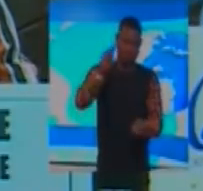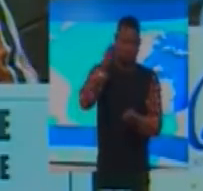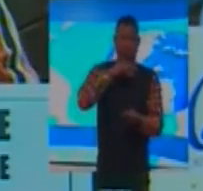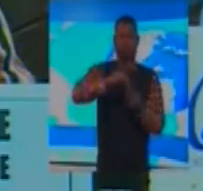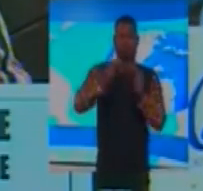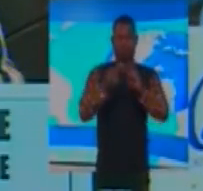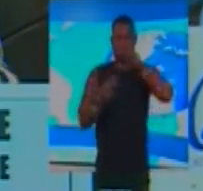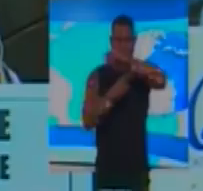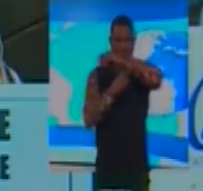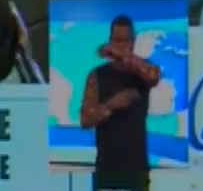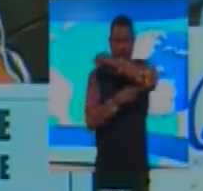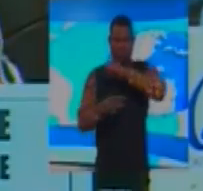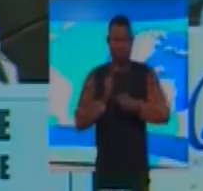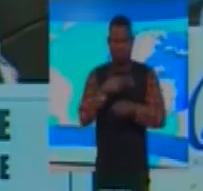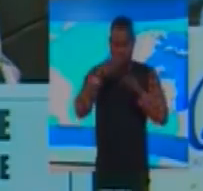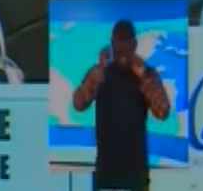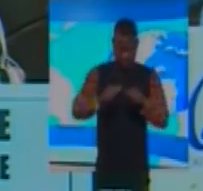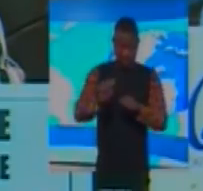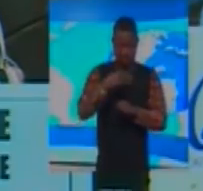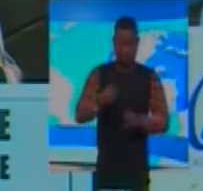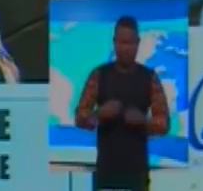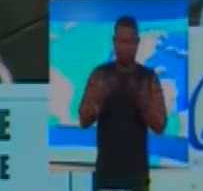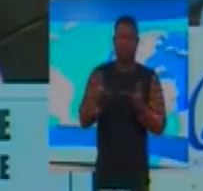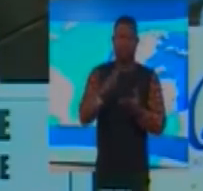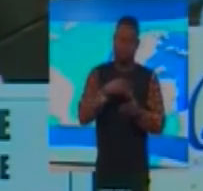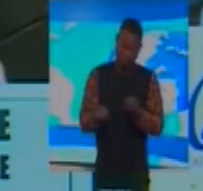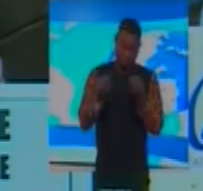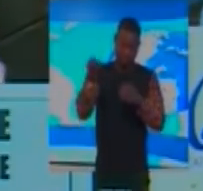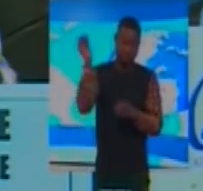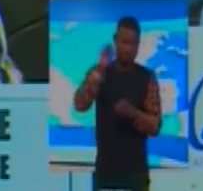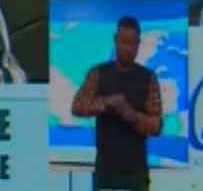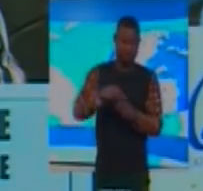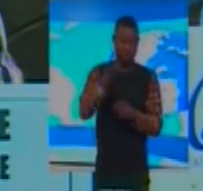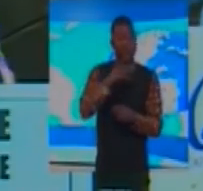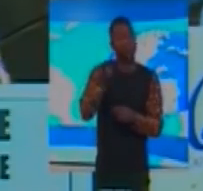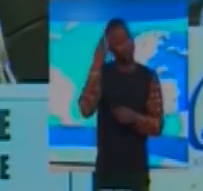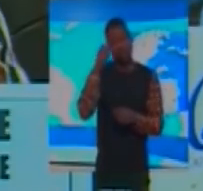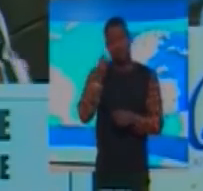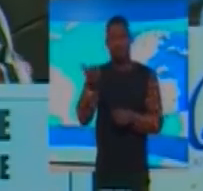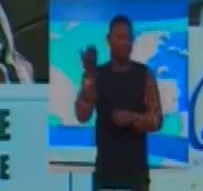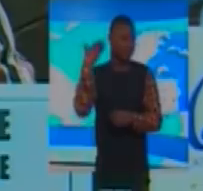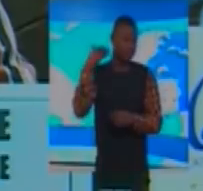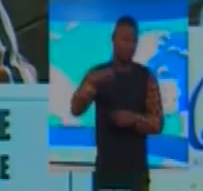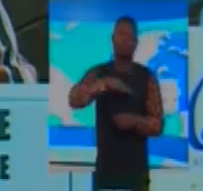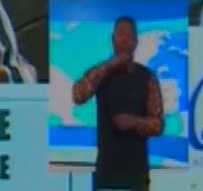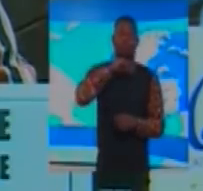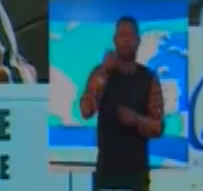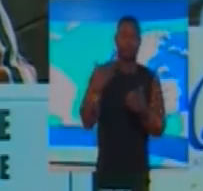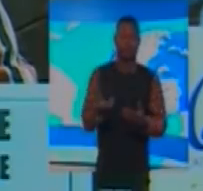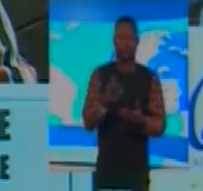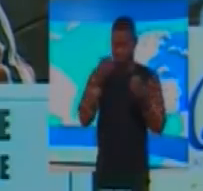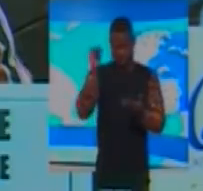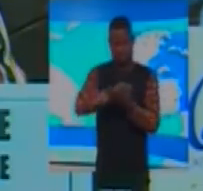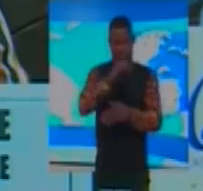là-bas, nous pensons en tout cas donner la possibilité à beaucoup de gens de participer, parce qu'on avait dit qu'il n'y avait pas suffisamment de stands. Nous allons aller jusqu'à 200 stands à ce